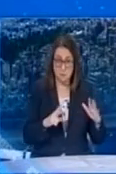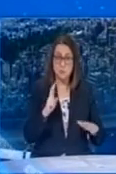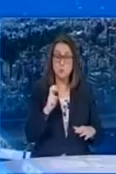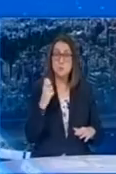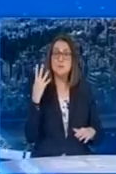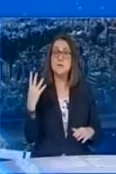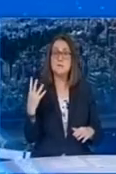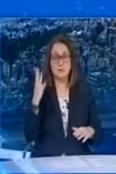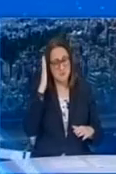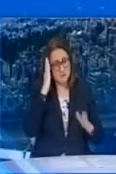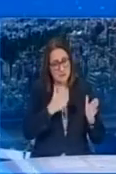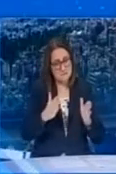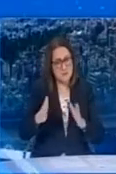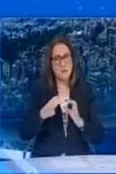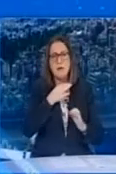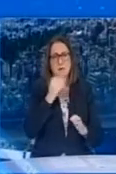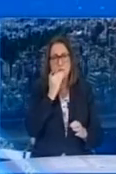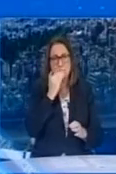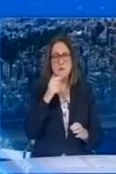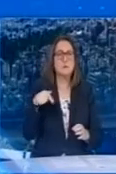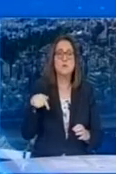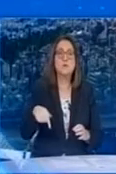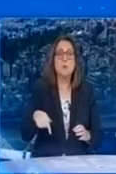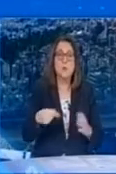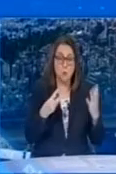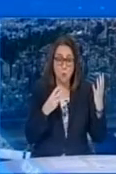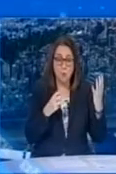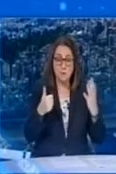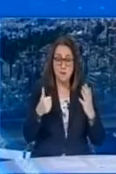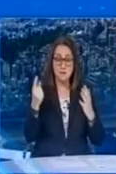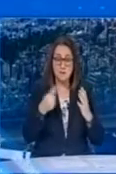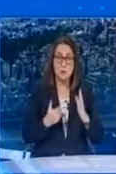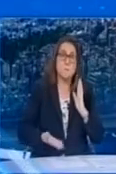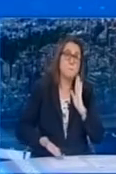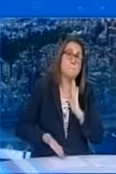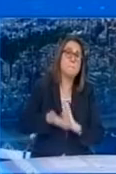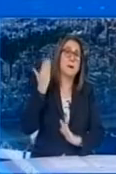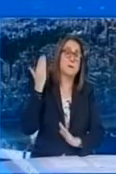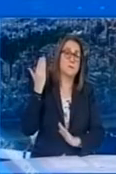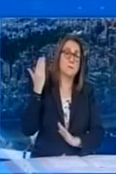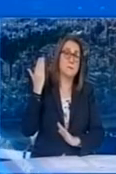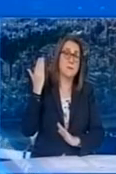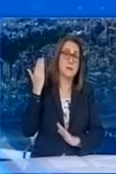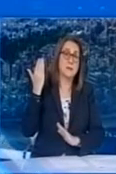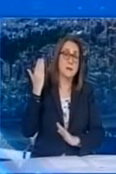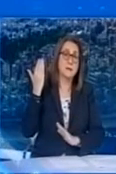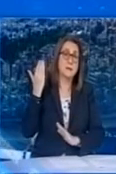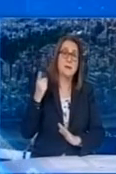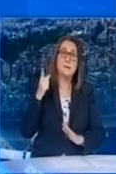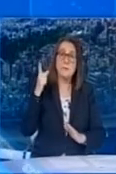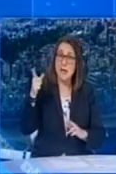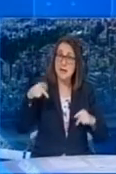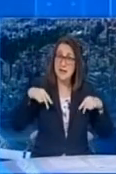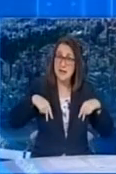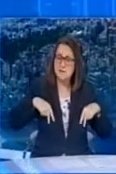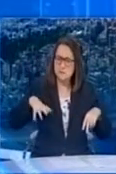αρχές Μαρτίου και σήμερα έχουν αυξηθεί κατά 86%. Ενώ η κυβέρνηση εκεί